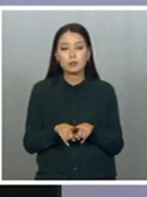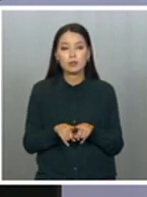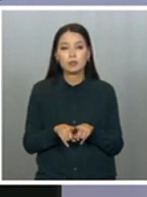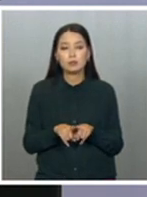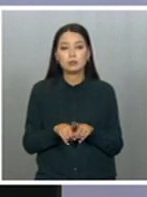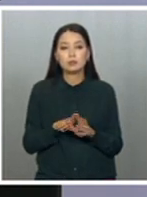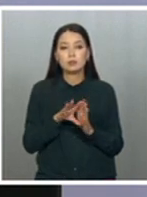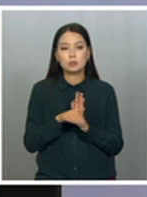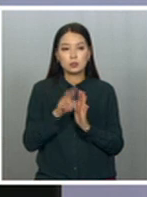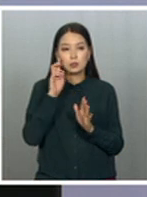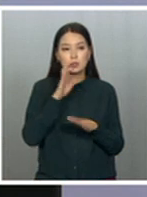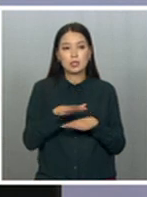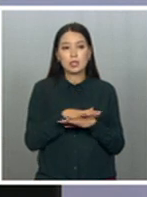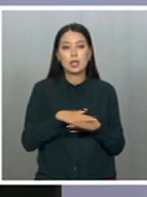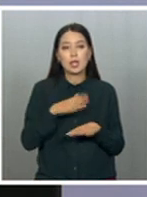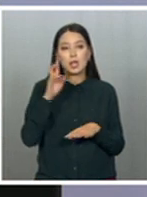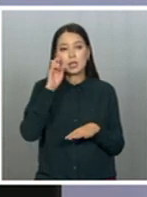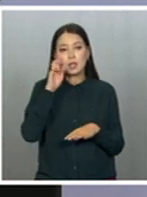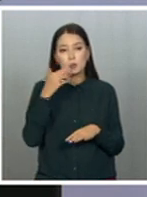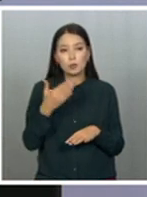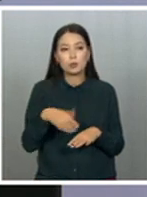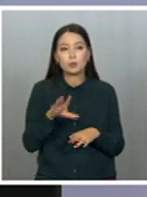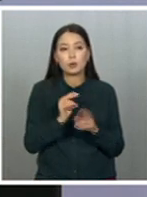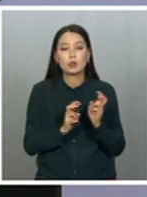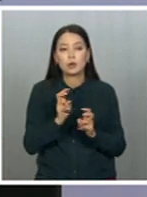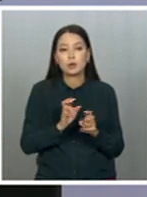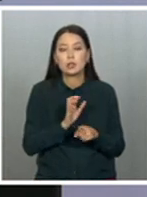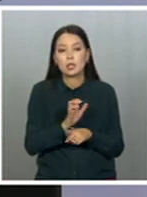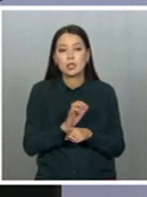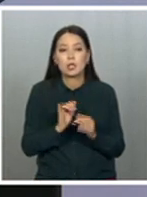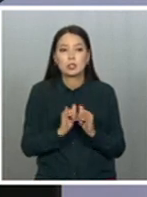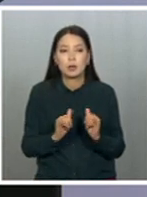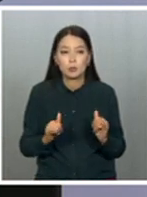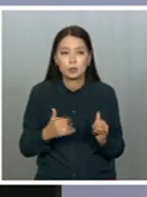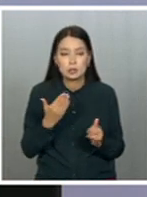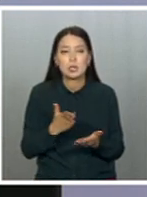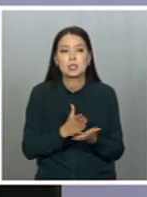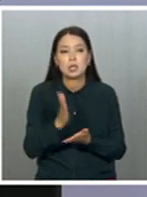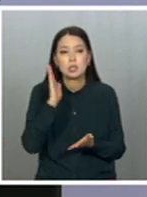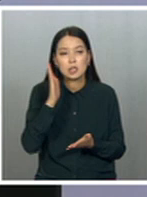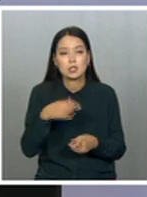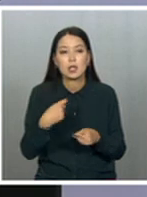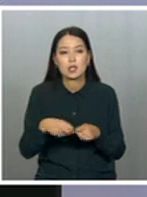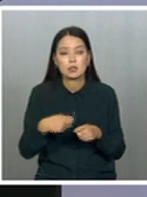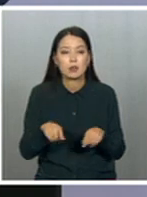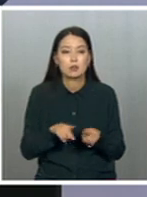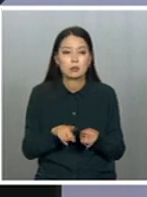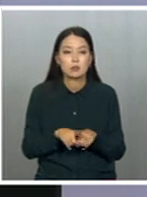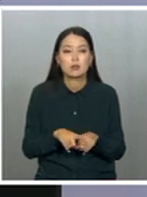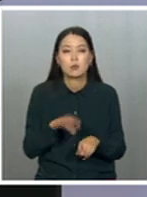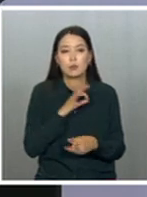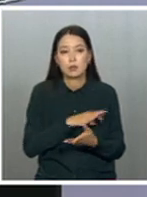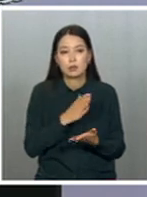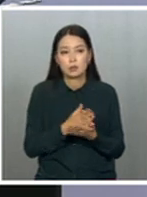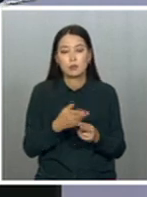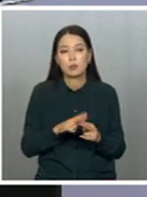бірі, балалар, еліміздегі ет, сүт өнімдері өндірісін дамыту үшін стратегиялық инвесторларды тартуда көзделді. Негізгі